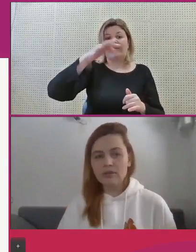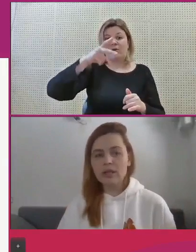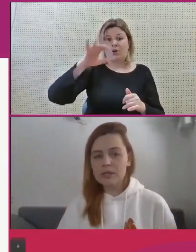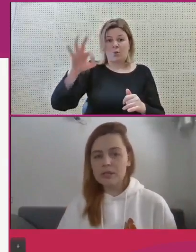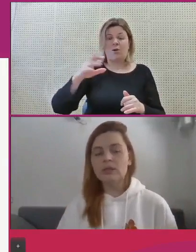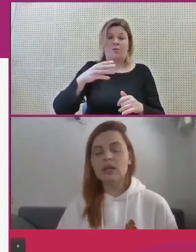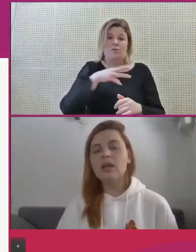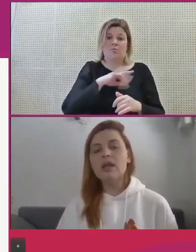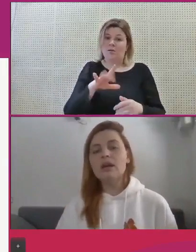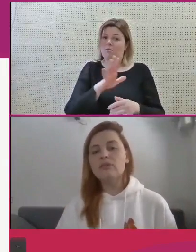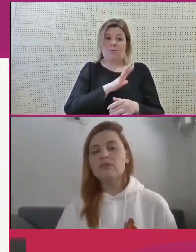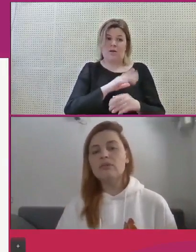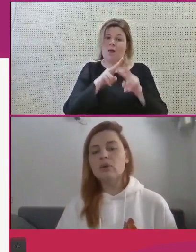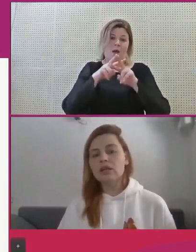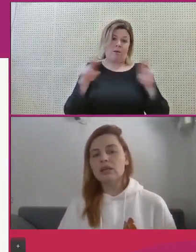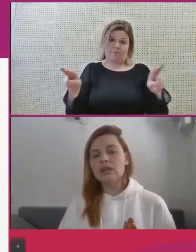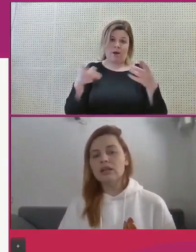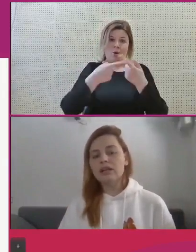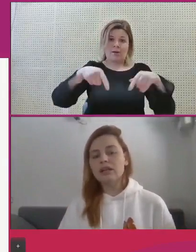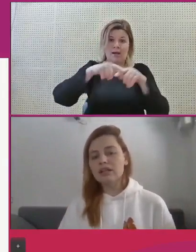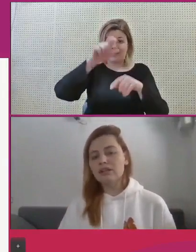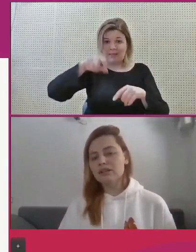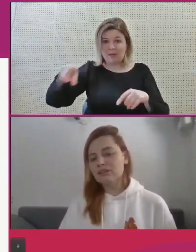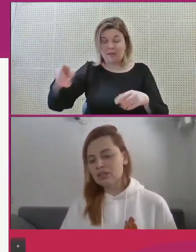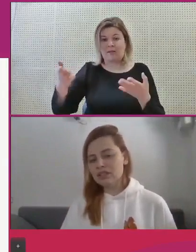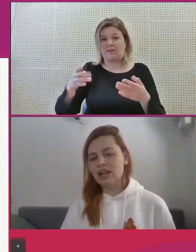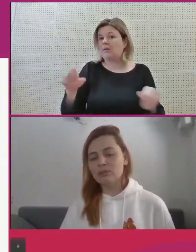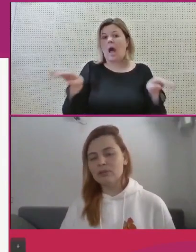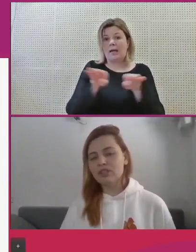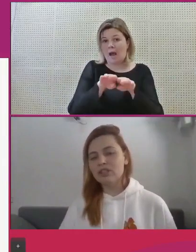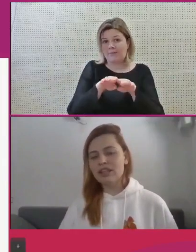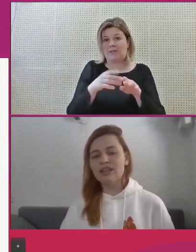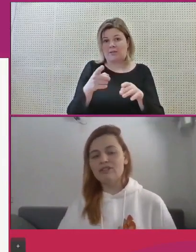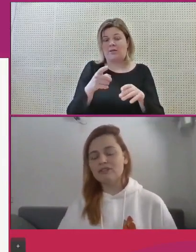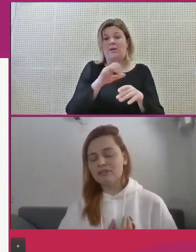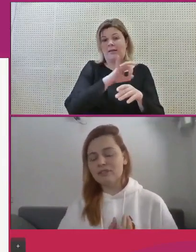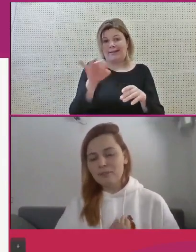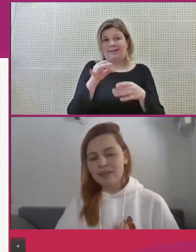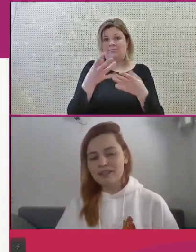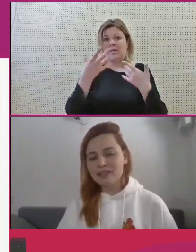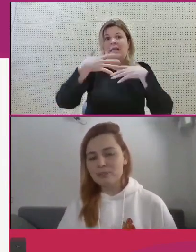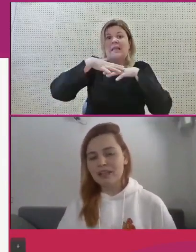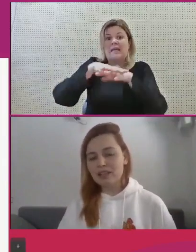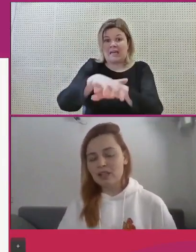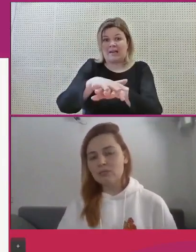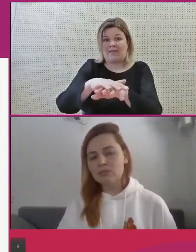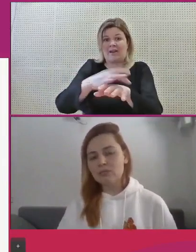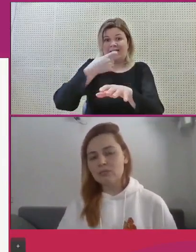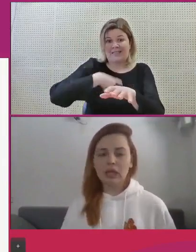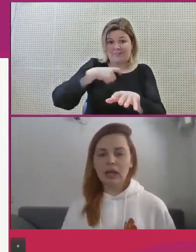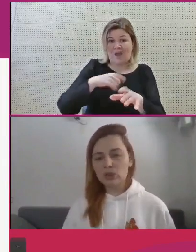есть на равных абсолютно, вот, и, видите, как бы интегрировав себя к